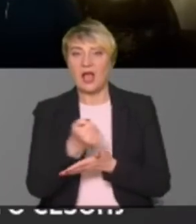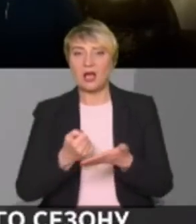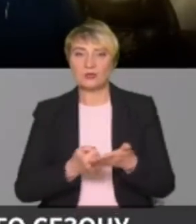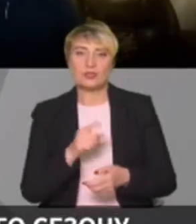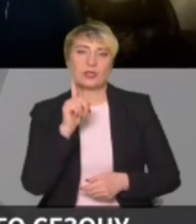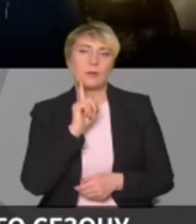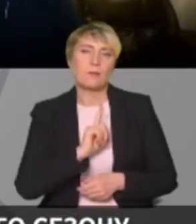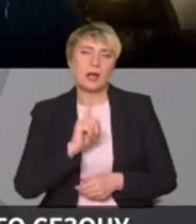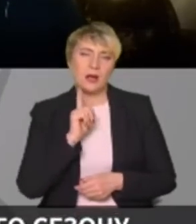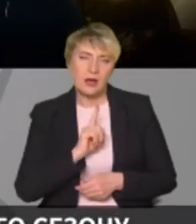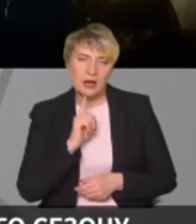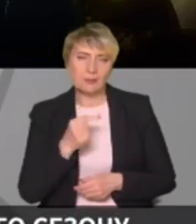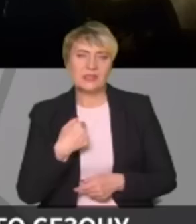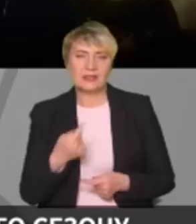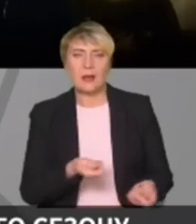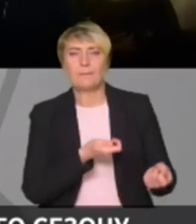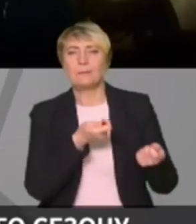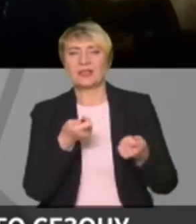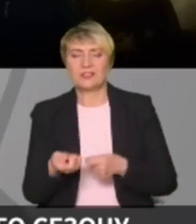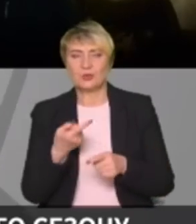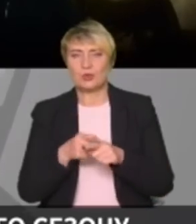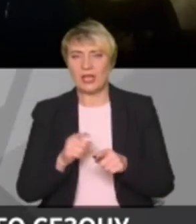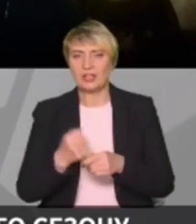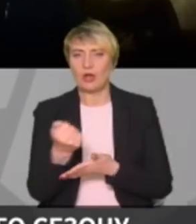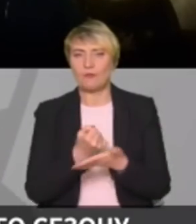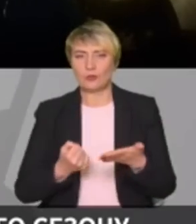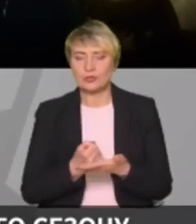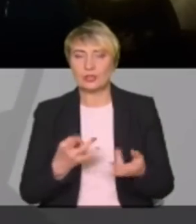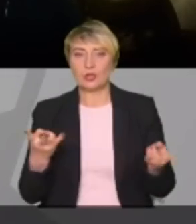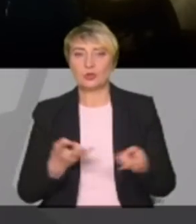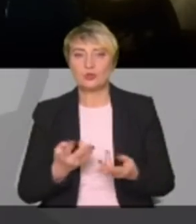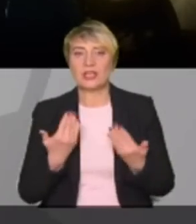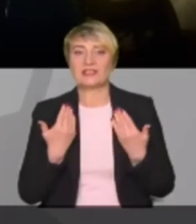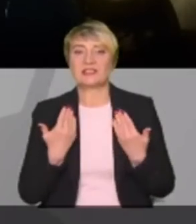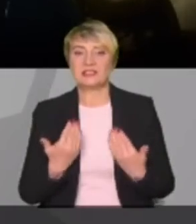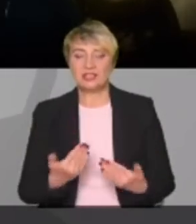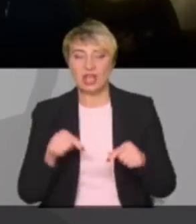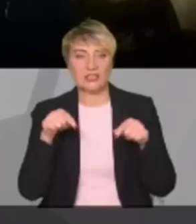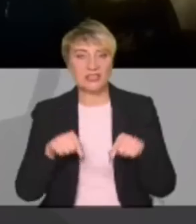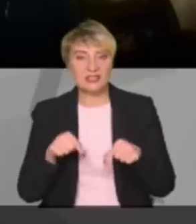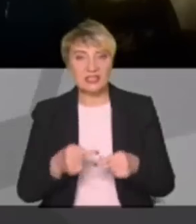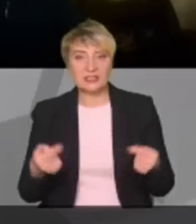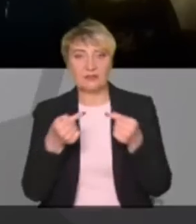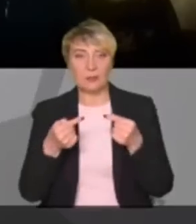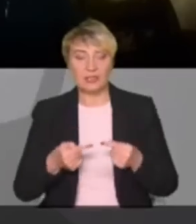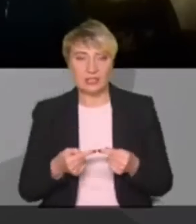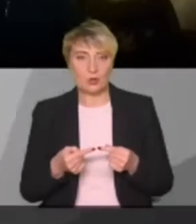к нам дойдет это вооружение, знаете, оно нам нужно сейчас, здесь, в определенных